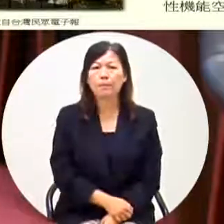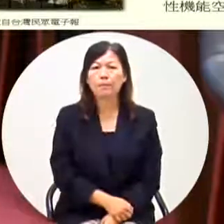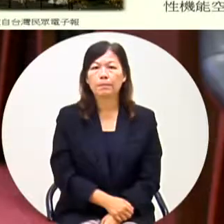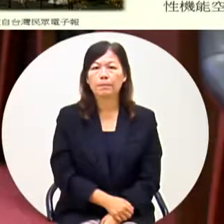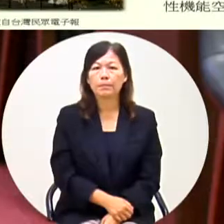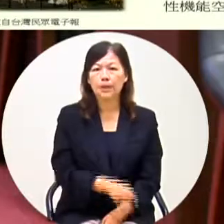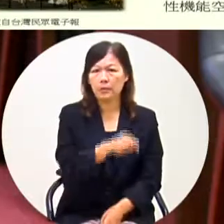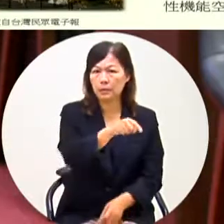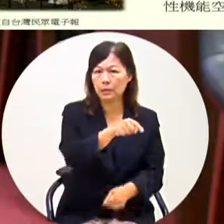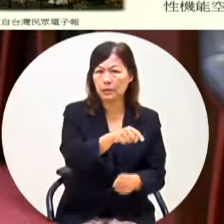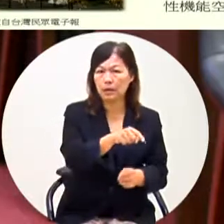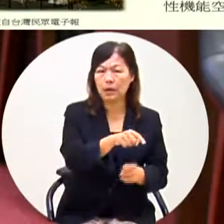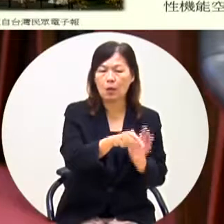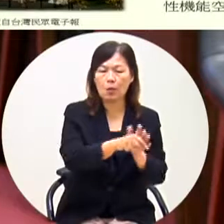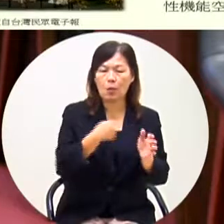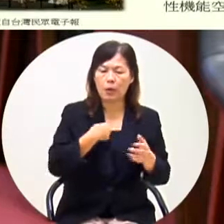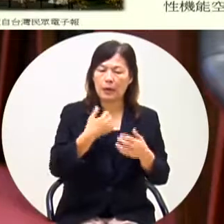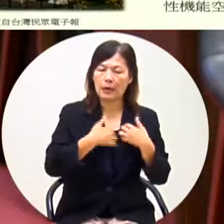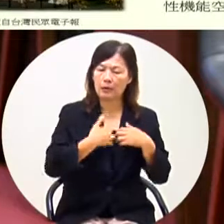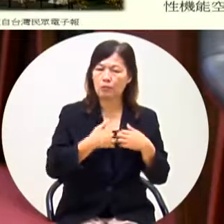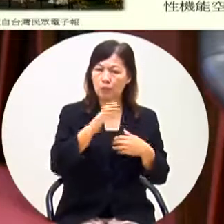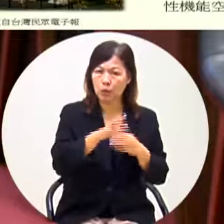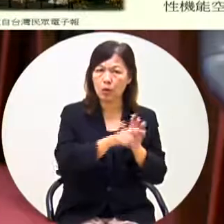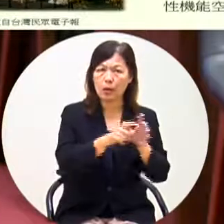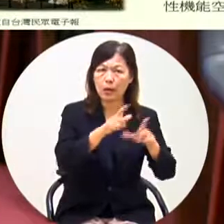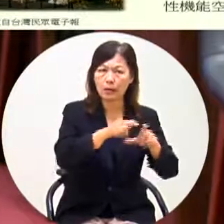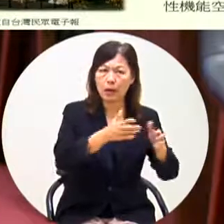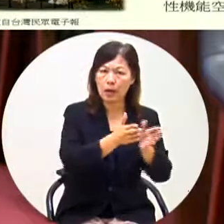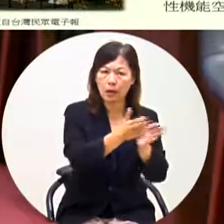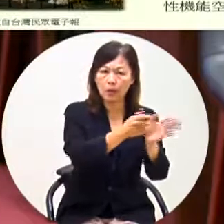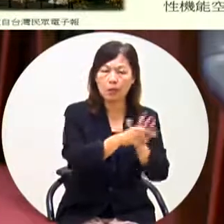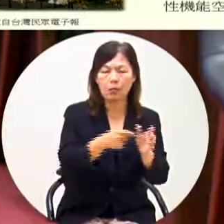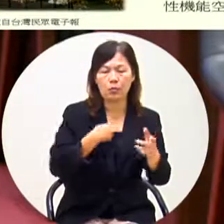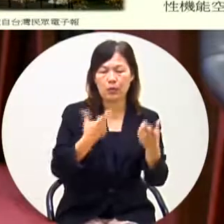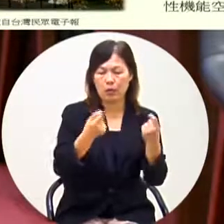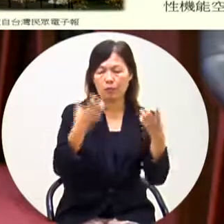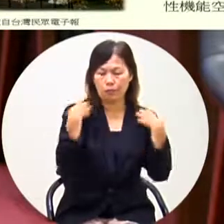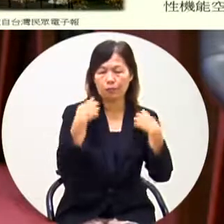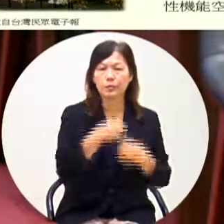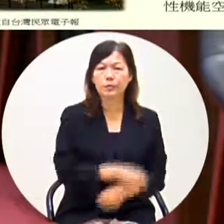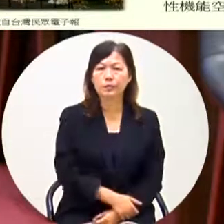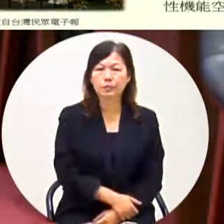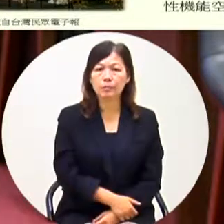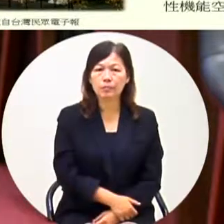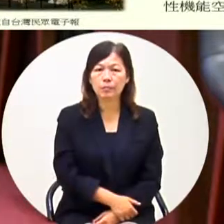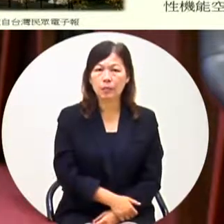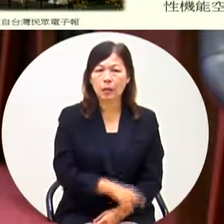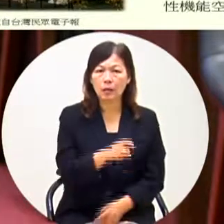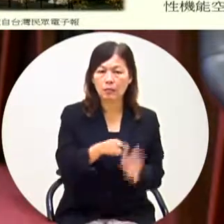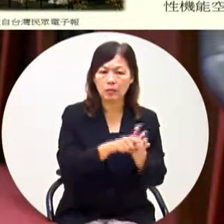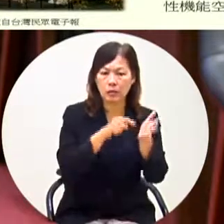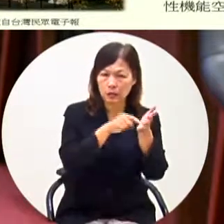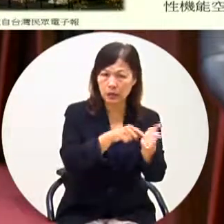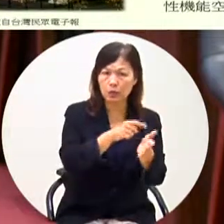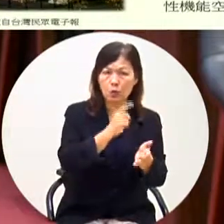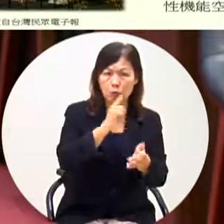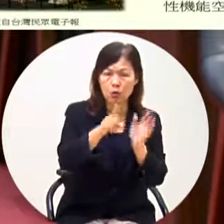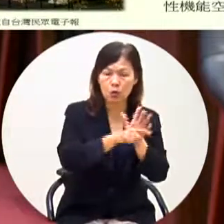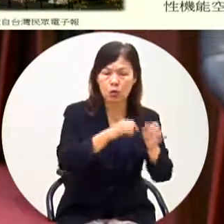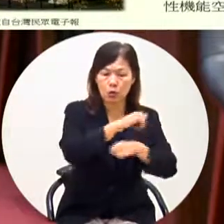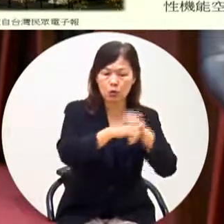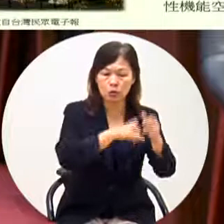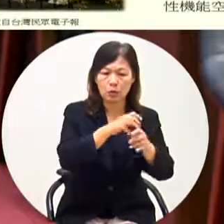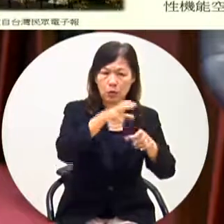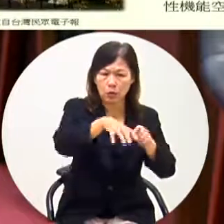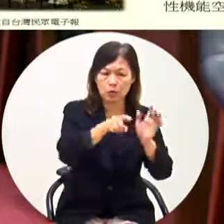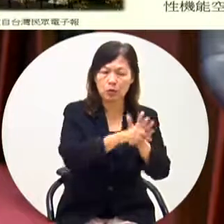啊，因为大湾也是本席的选区啊，我们大湾有争取到一个综合活动中心，经费大概2000，1000万